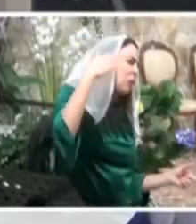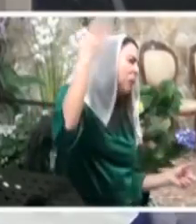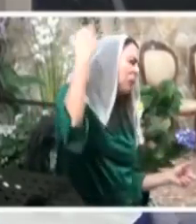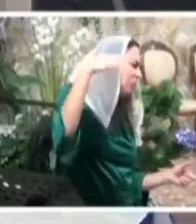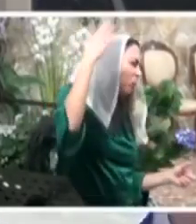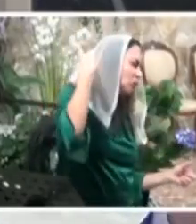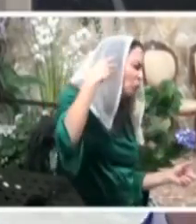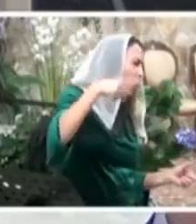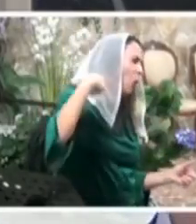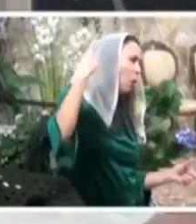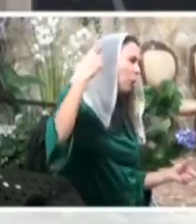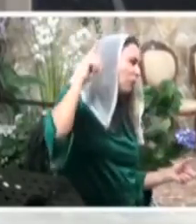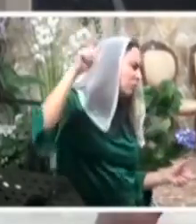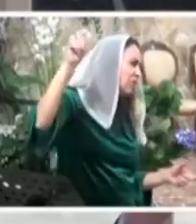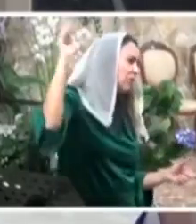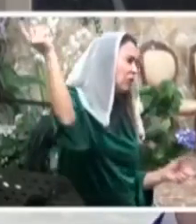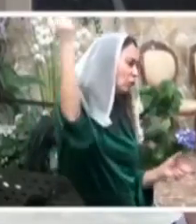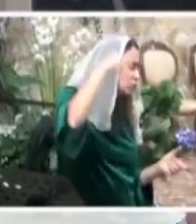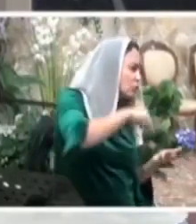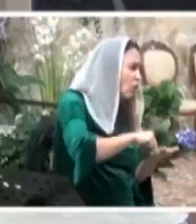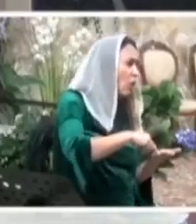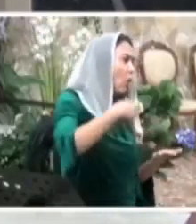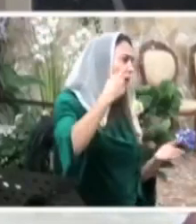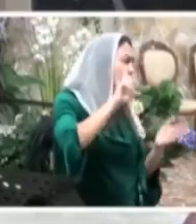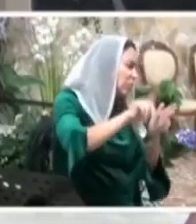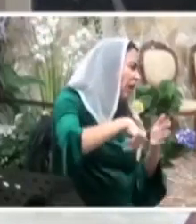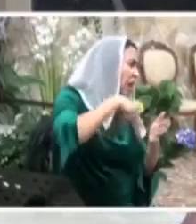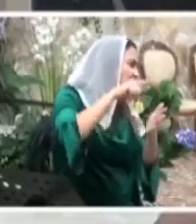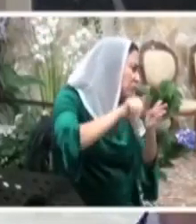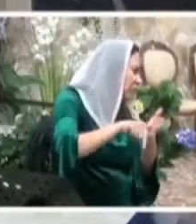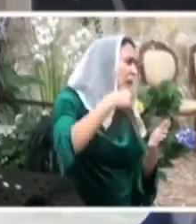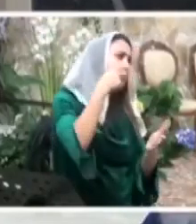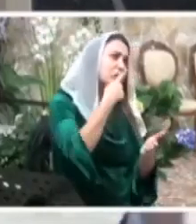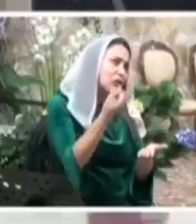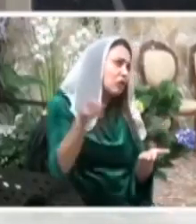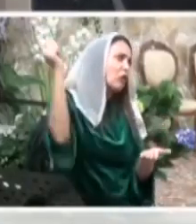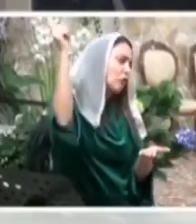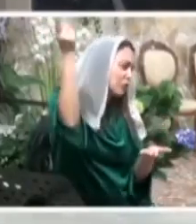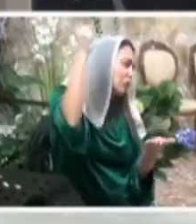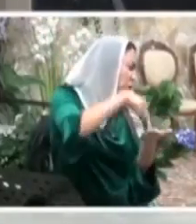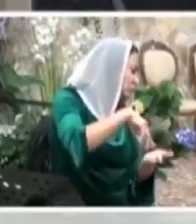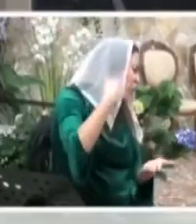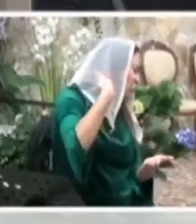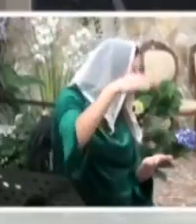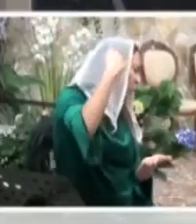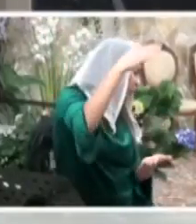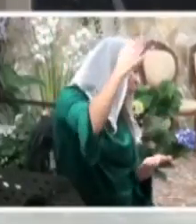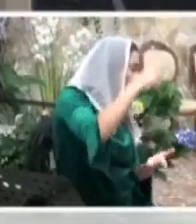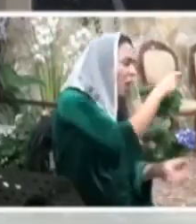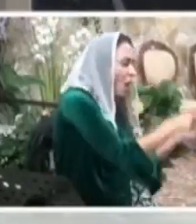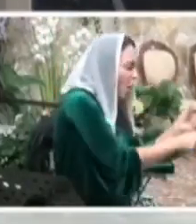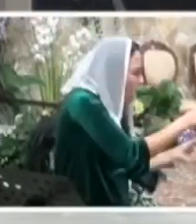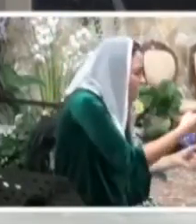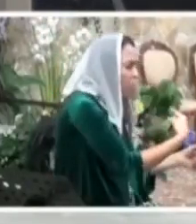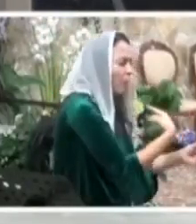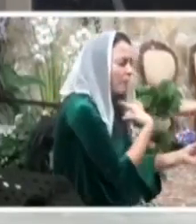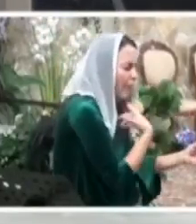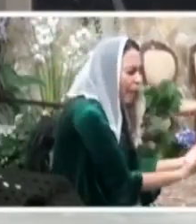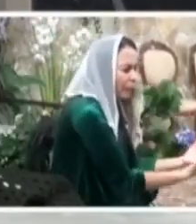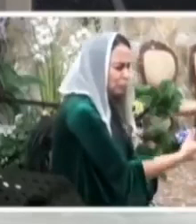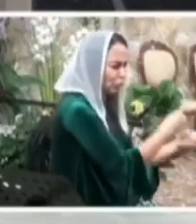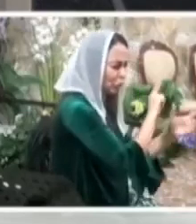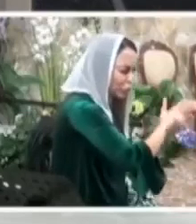parla di questo ritorno di Dio, ma da tanto tempo, ma quando verrà il Signore? Il Signore